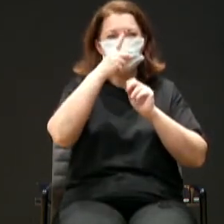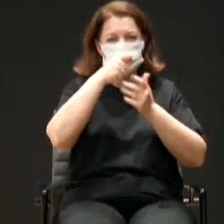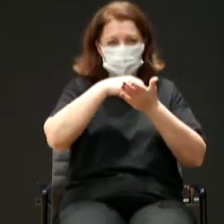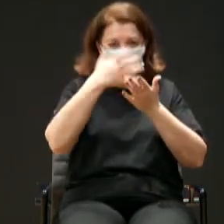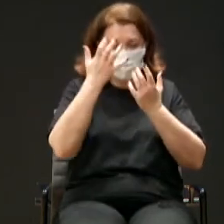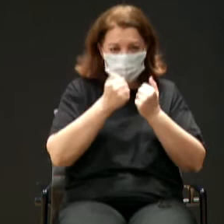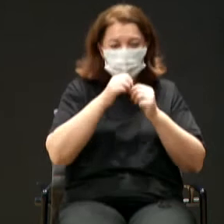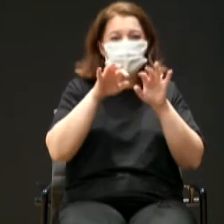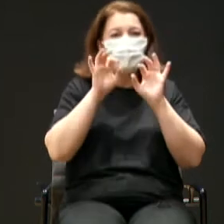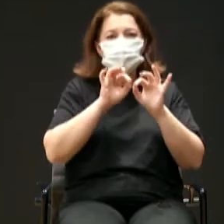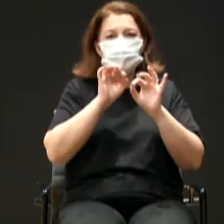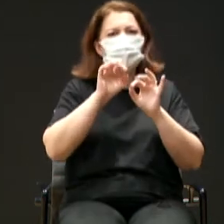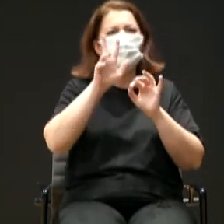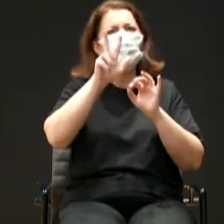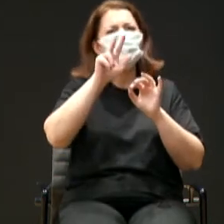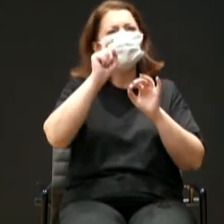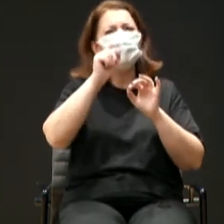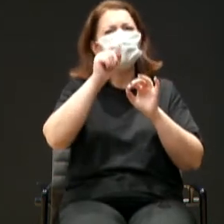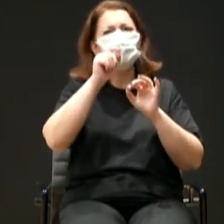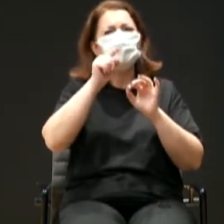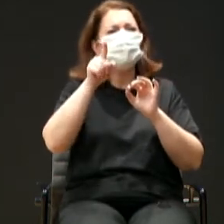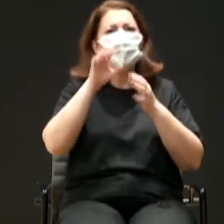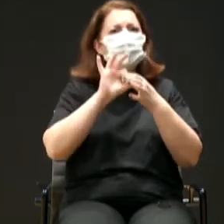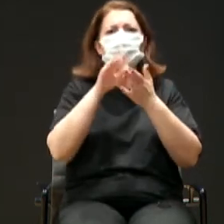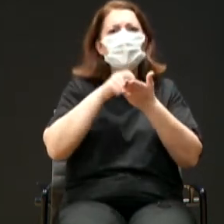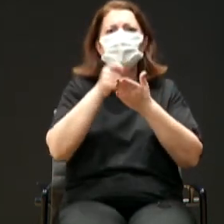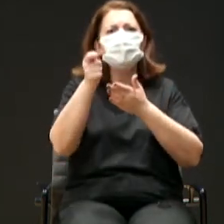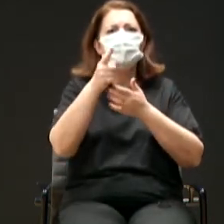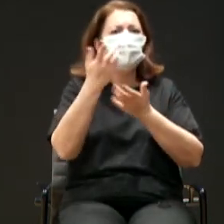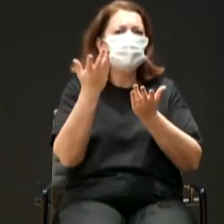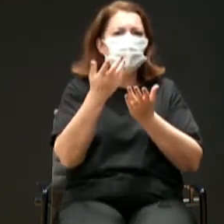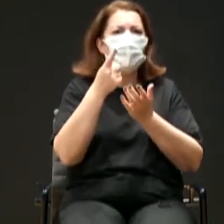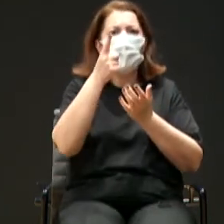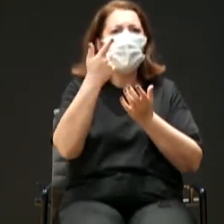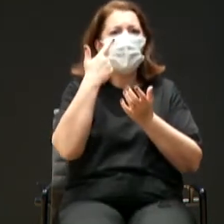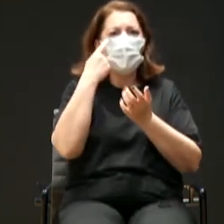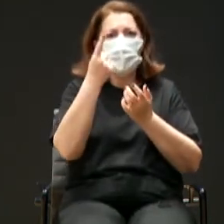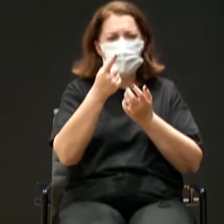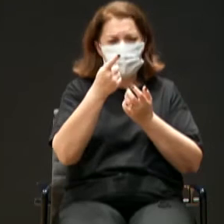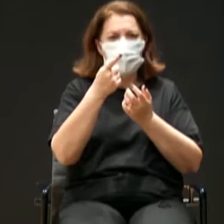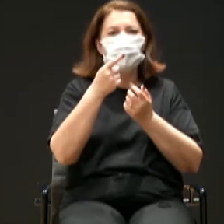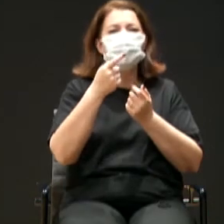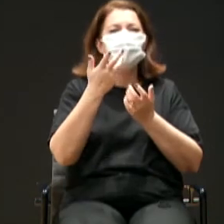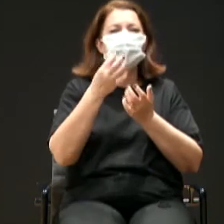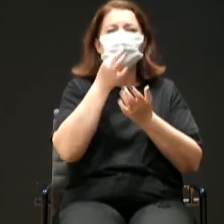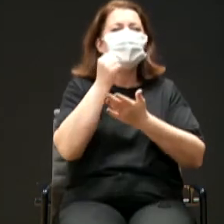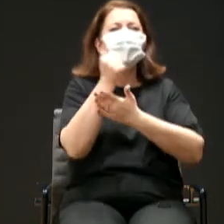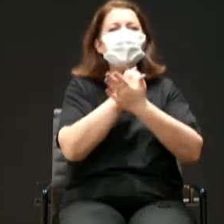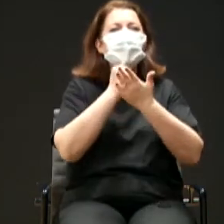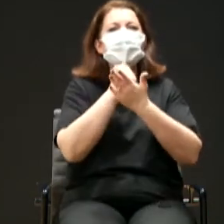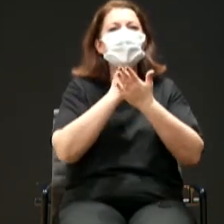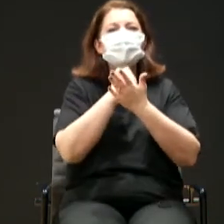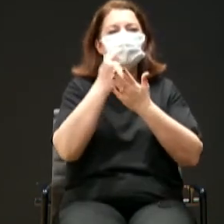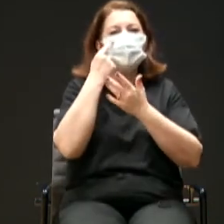alır hale gelmiş. Niye maaş veriyorsunuz ona? Zaten dezenfektanı 10 misli fiyatla bu devlete